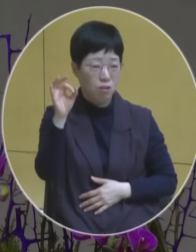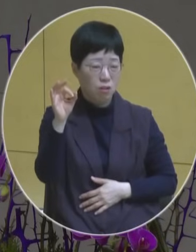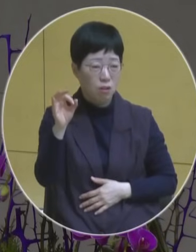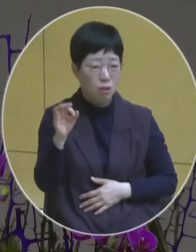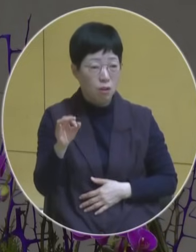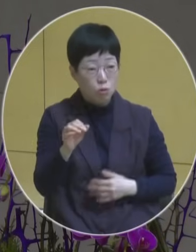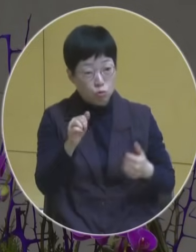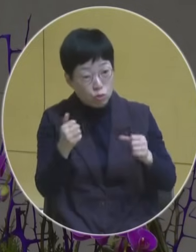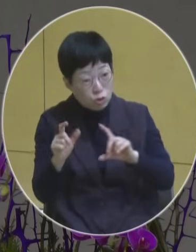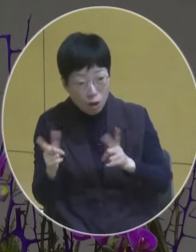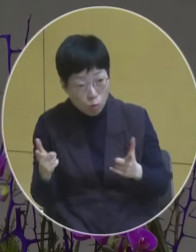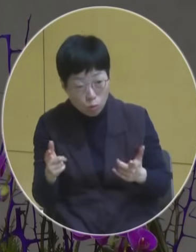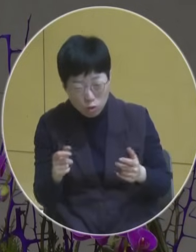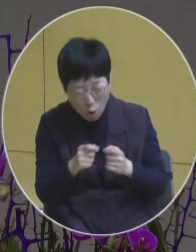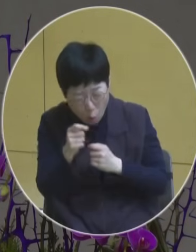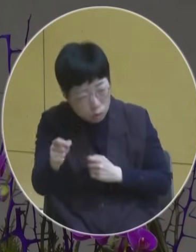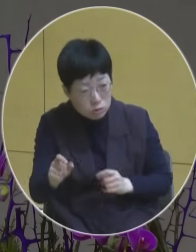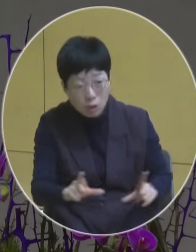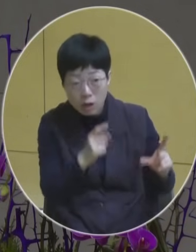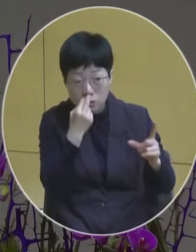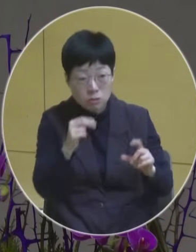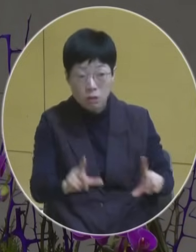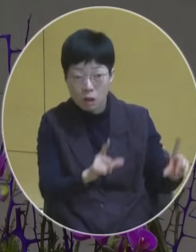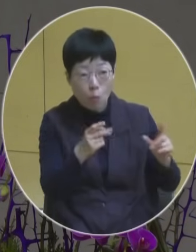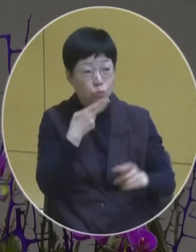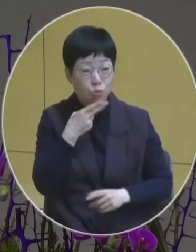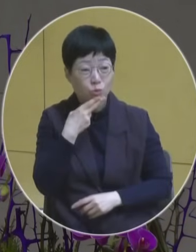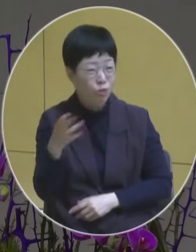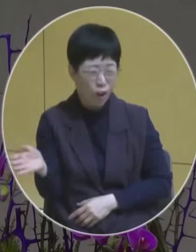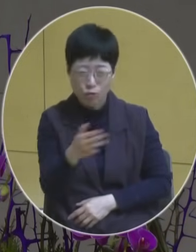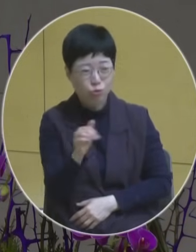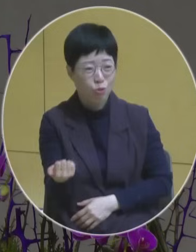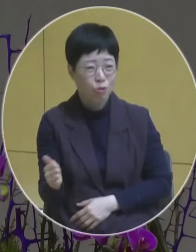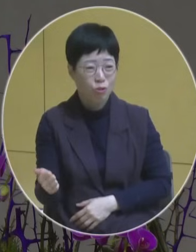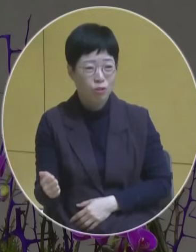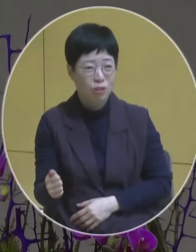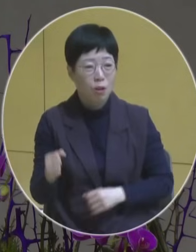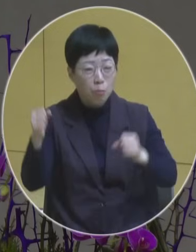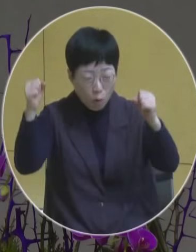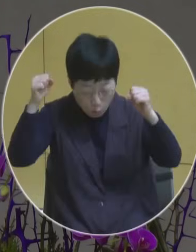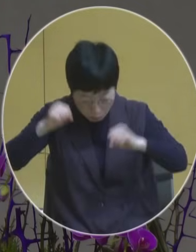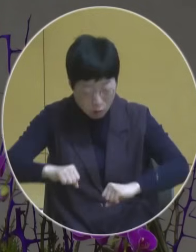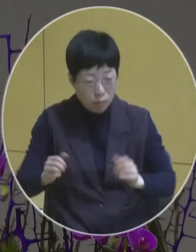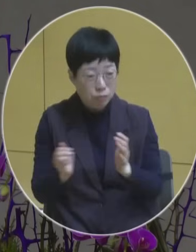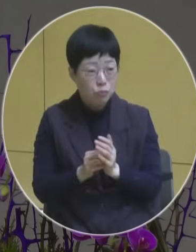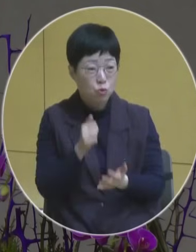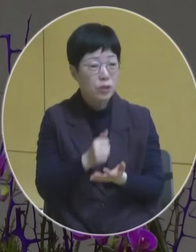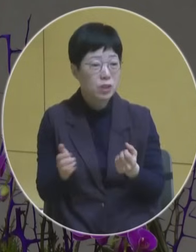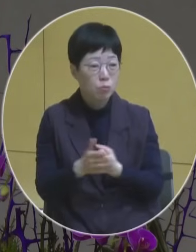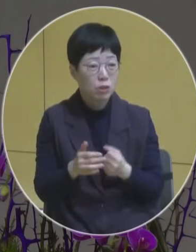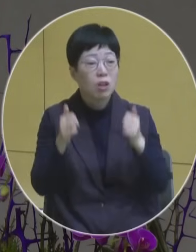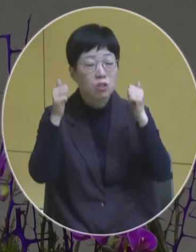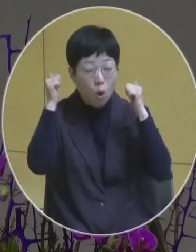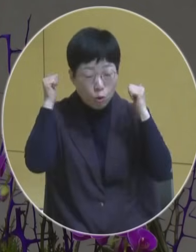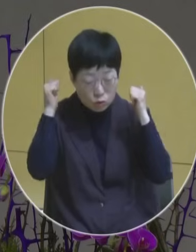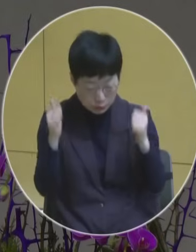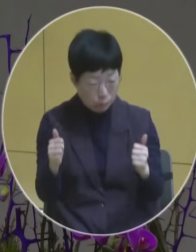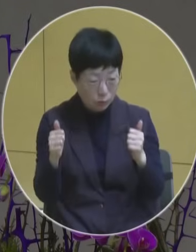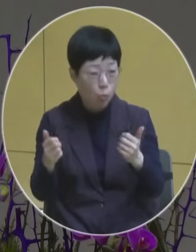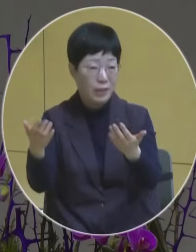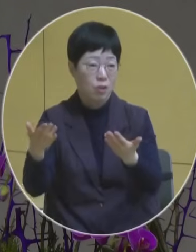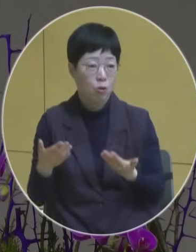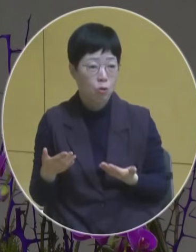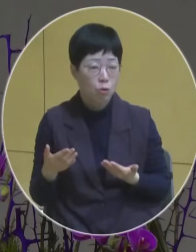여러분 죽지 않고 영원히 살 사람 있습니까? 아무도 없습니다. 우리 멸망당할 수밖에 없습니다. 죄로 말미암아 심판을 반드시 받게 되어